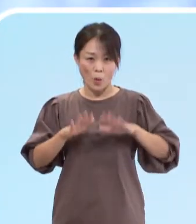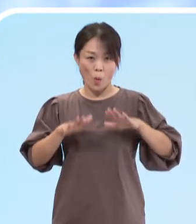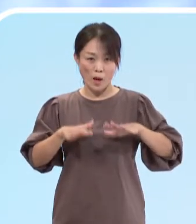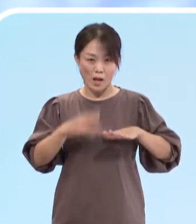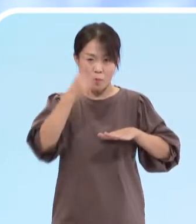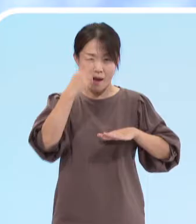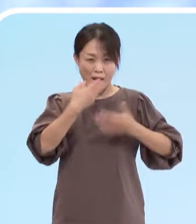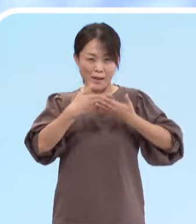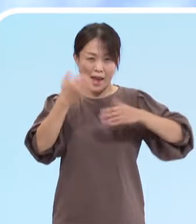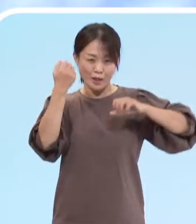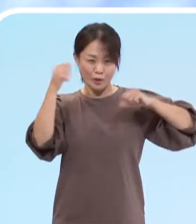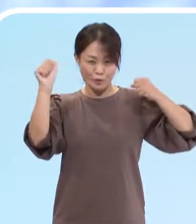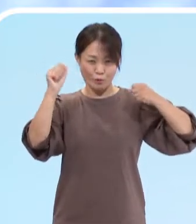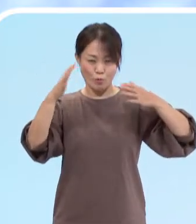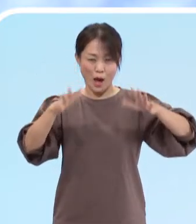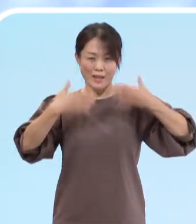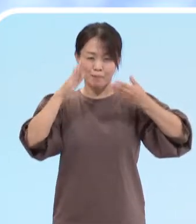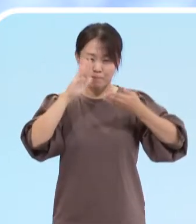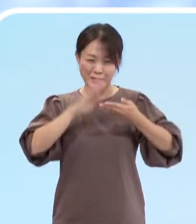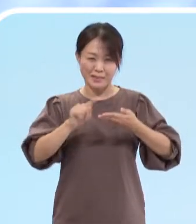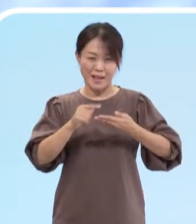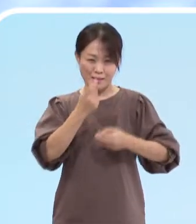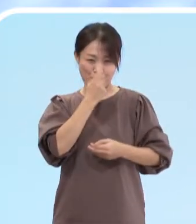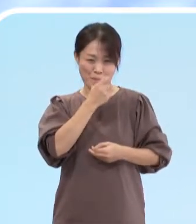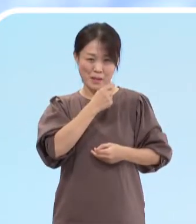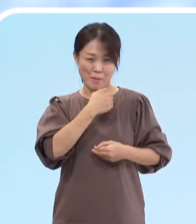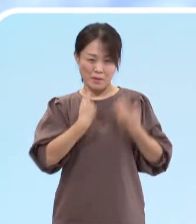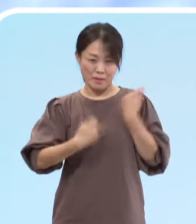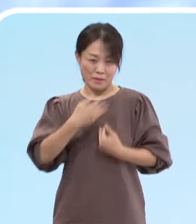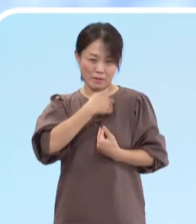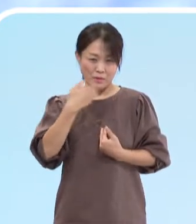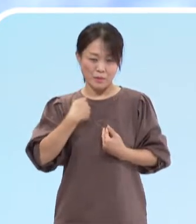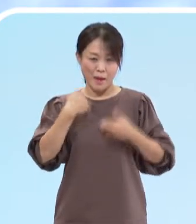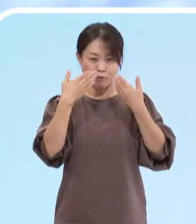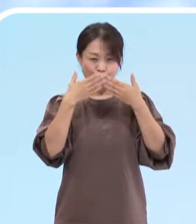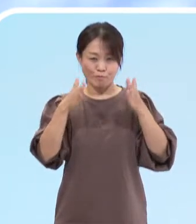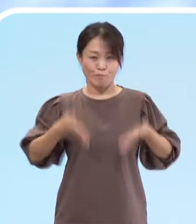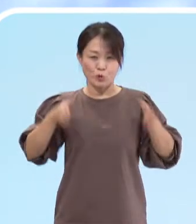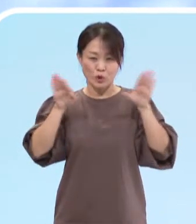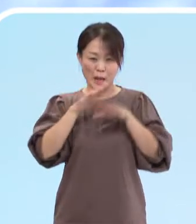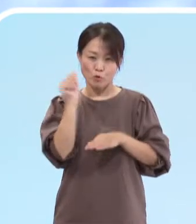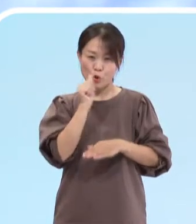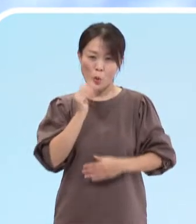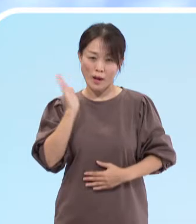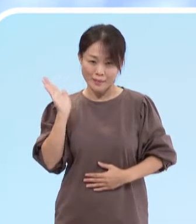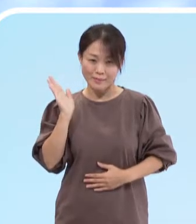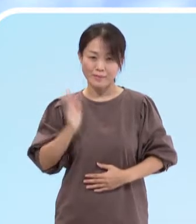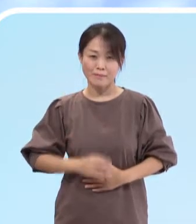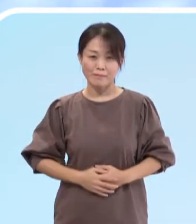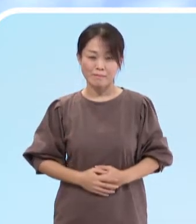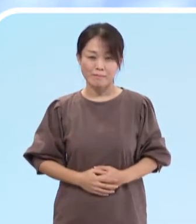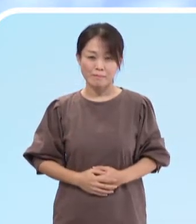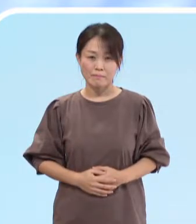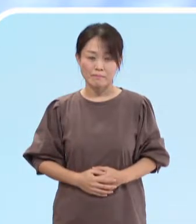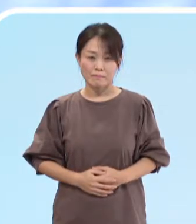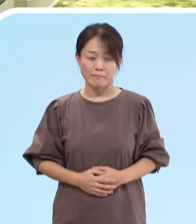今回は芸術の秋にぴったり、学べて楽しめる兵庫のミュージアムをご紹介します